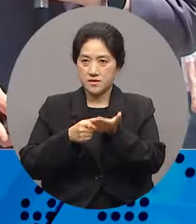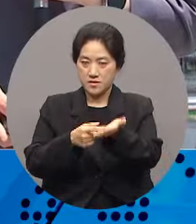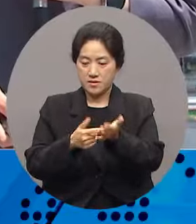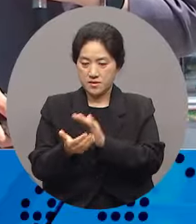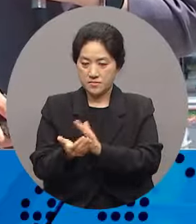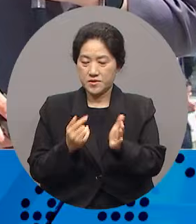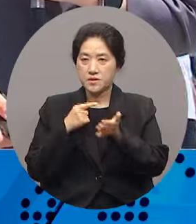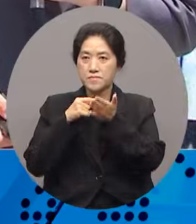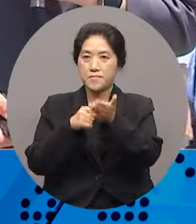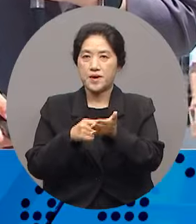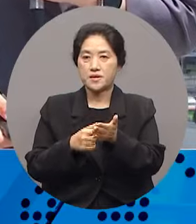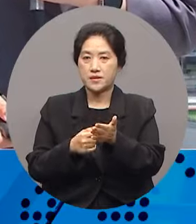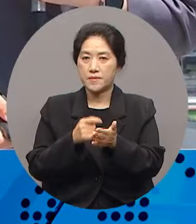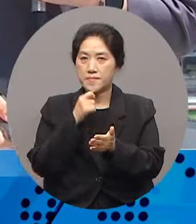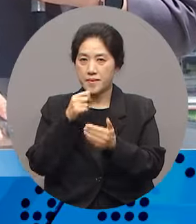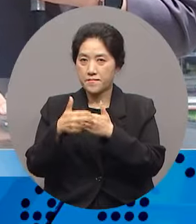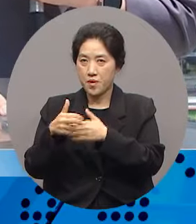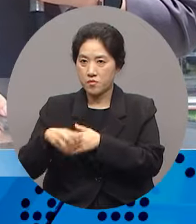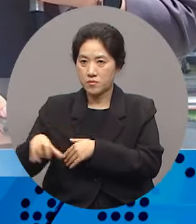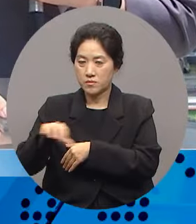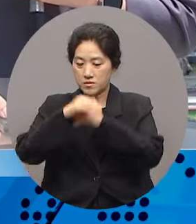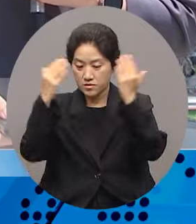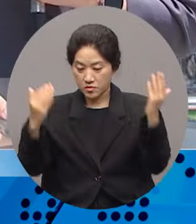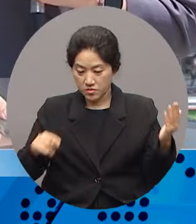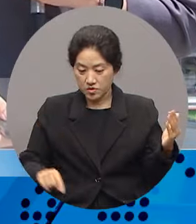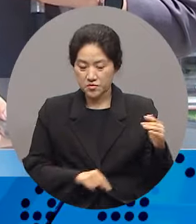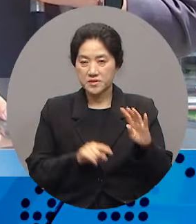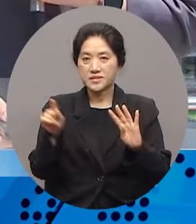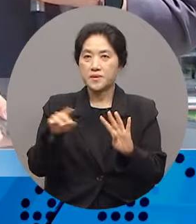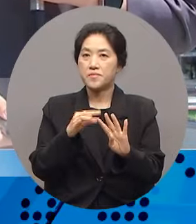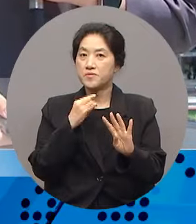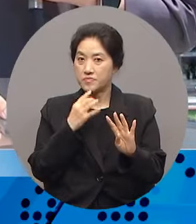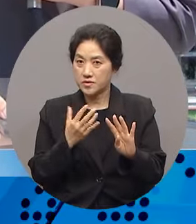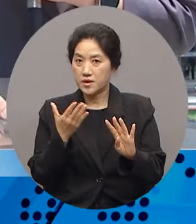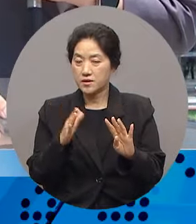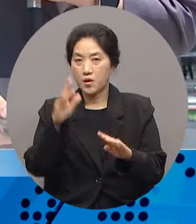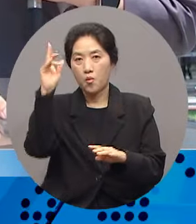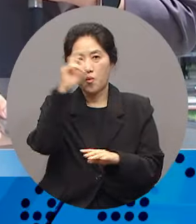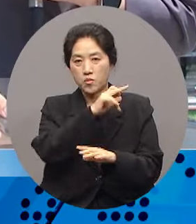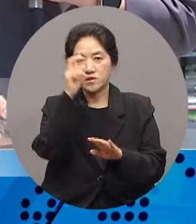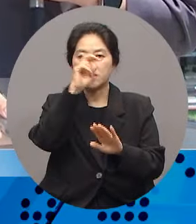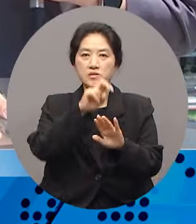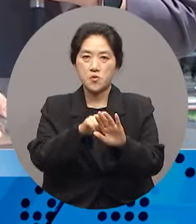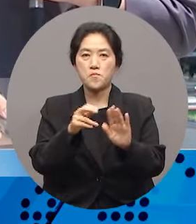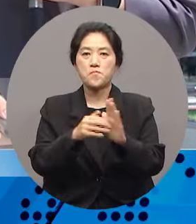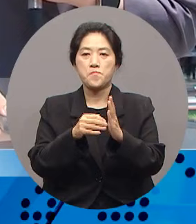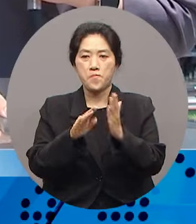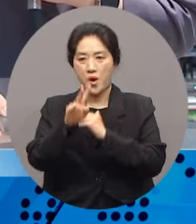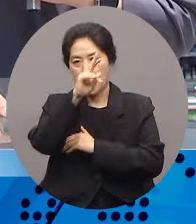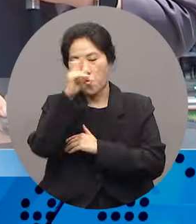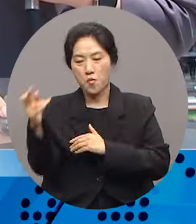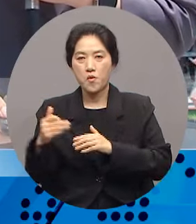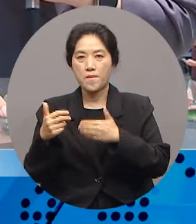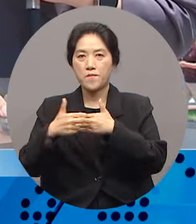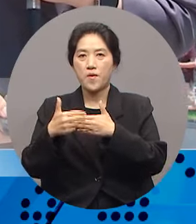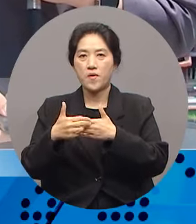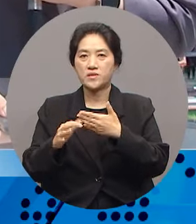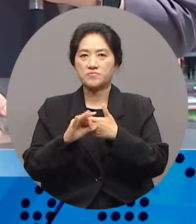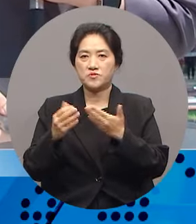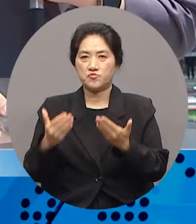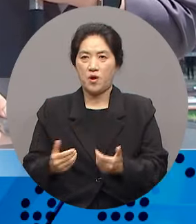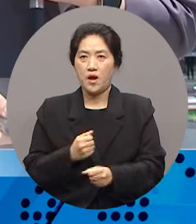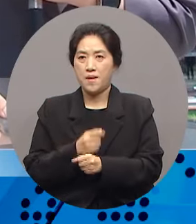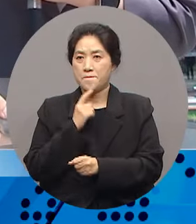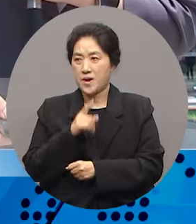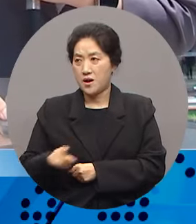사전에 신고한 동네 병의원은 전체의 4%에 그치긴 했습니다만, 오전 진료를 본뒤 오후에 휴진하겠다는 의사들도